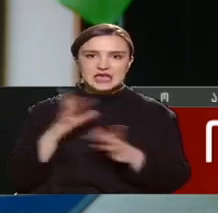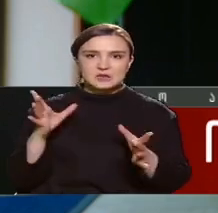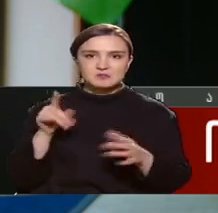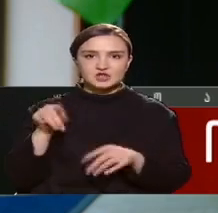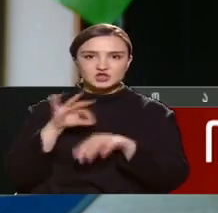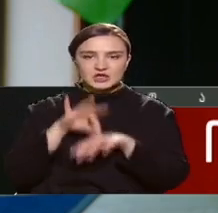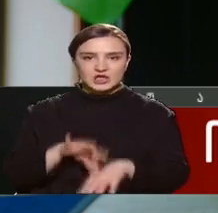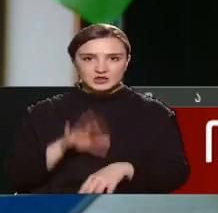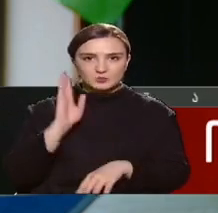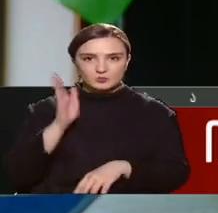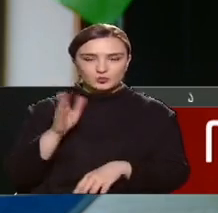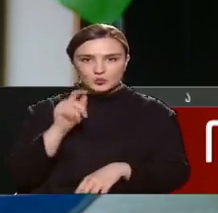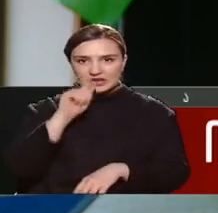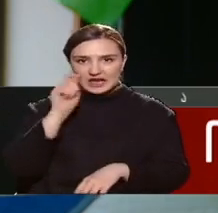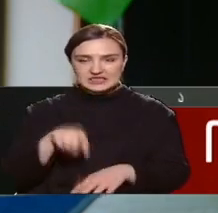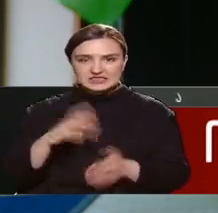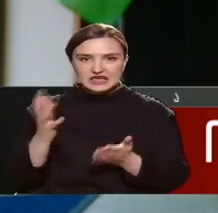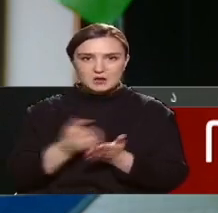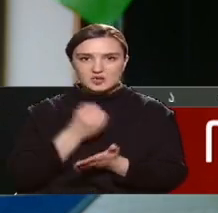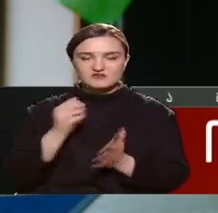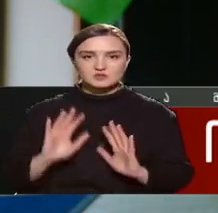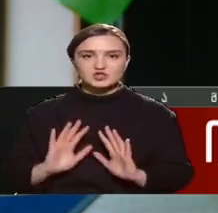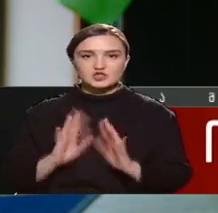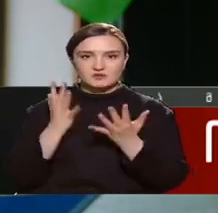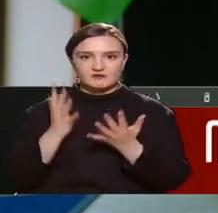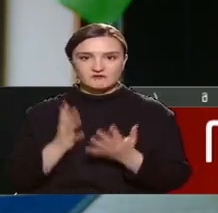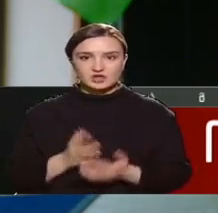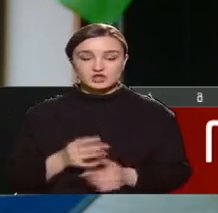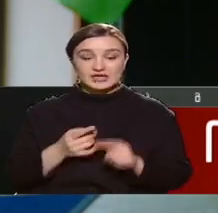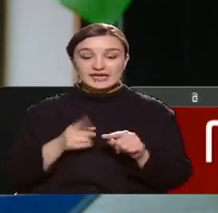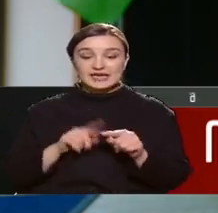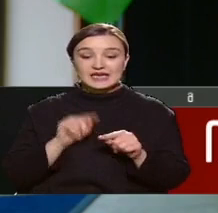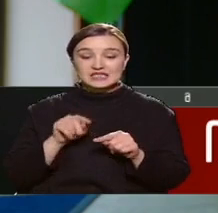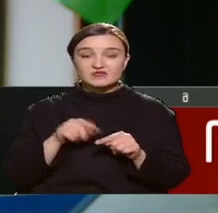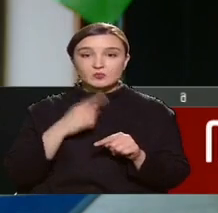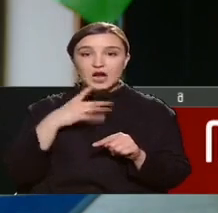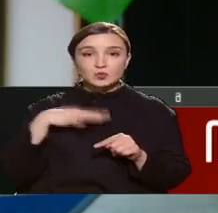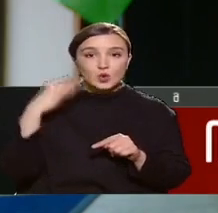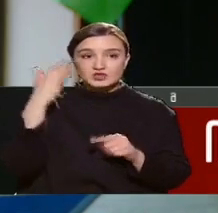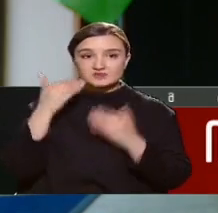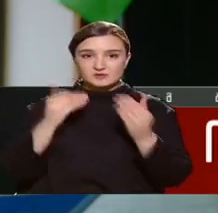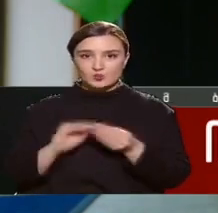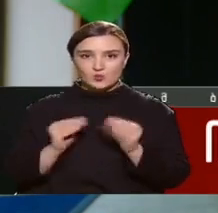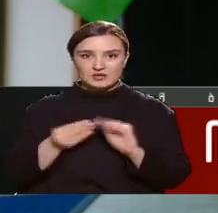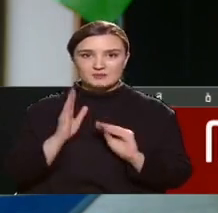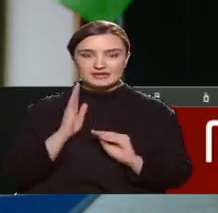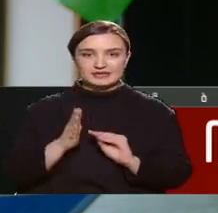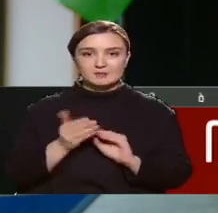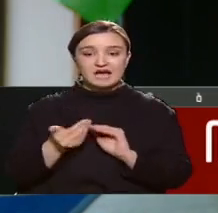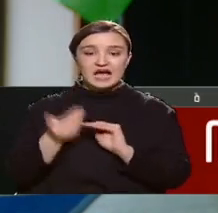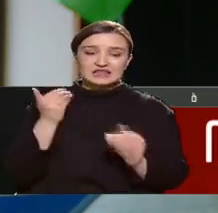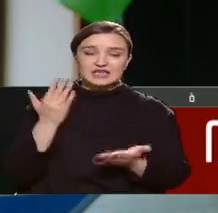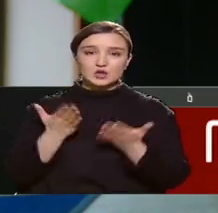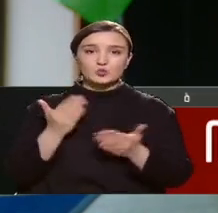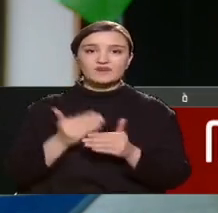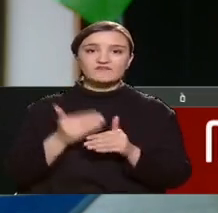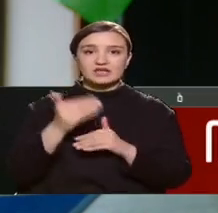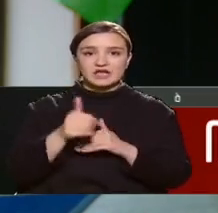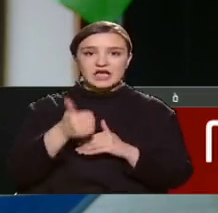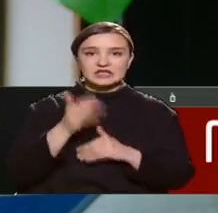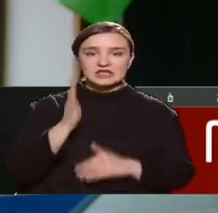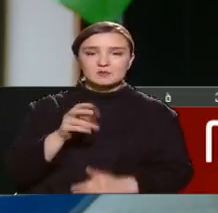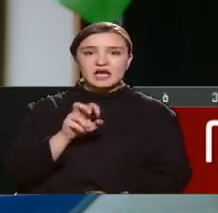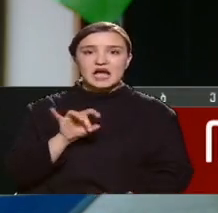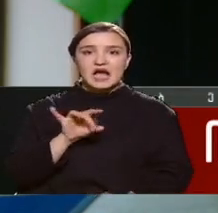Romelic, Chadar Deba, Ucrainis, Gamarjobi și Antruvași. Dar este nevoie să vedem că Cartulul este problema Ikneba. Da, de tu Guian, Albat, Argi Ikneba, tu